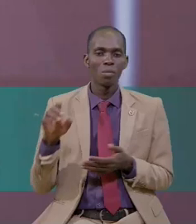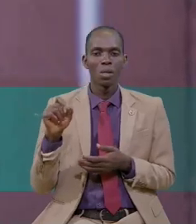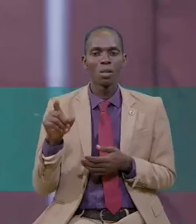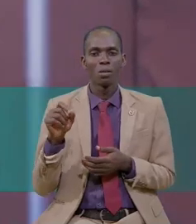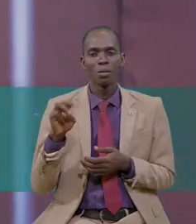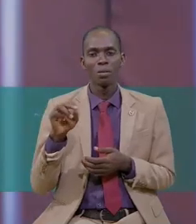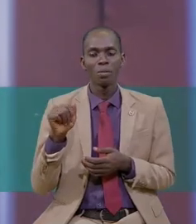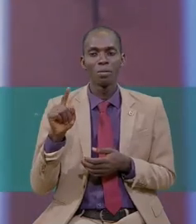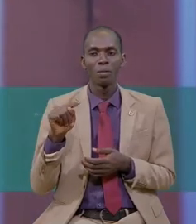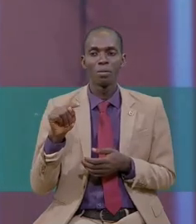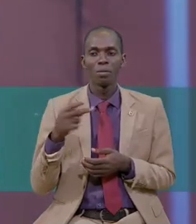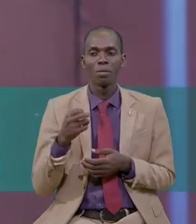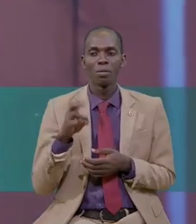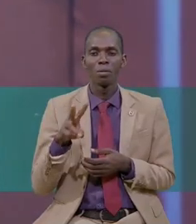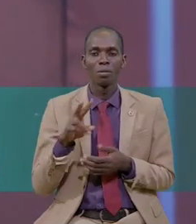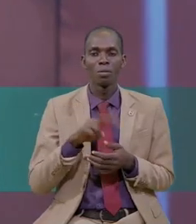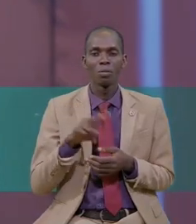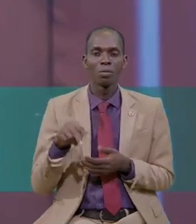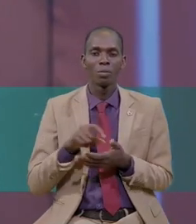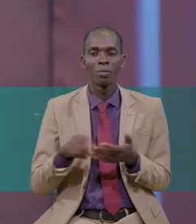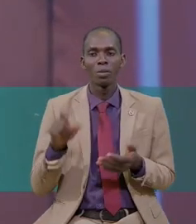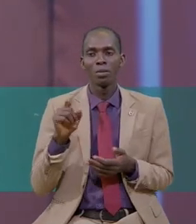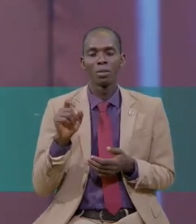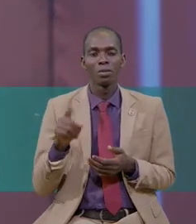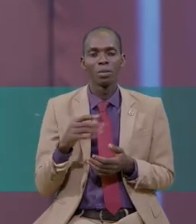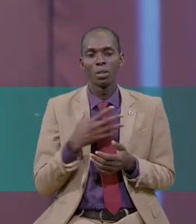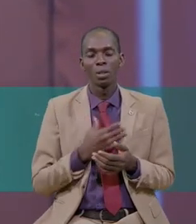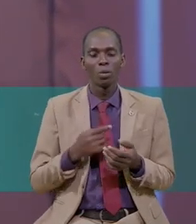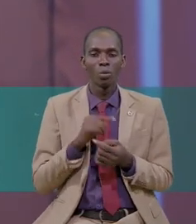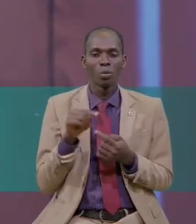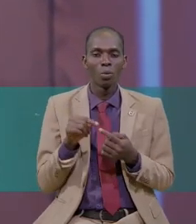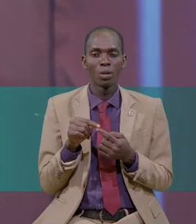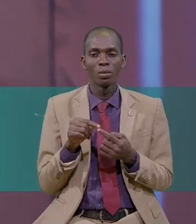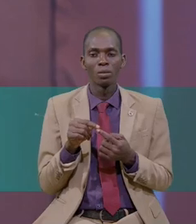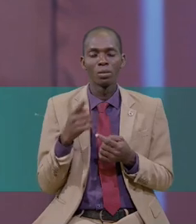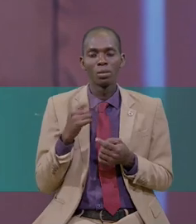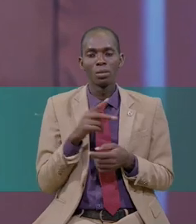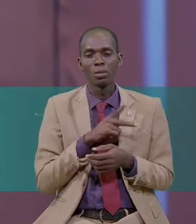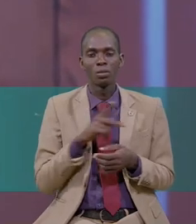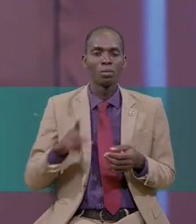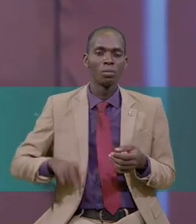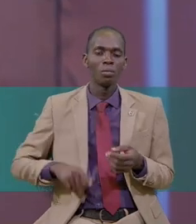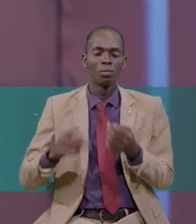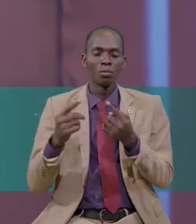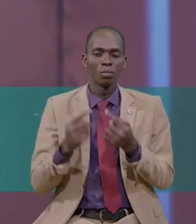Matthieu 22, verset 11. Matthieu 22, 11.